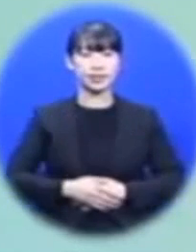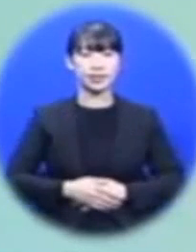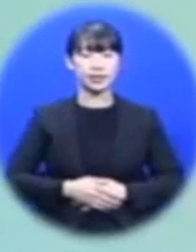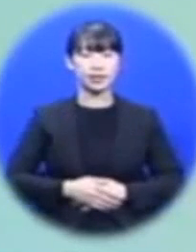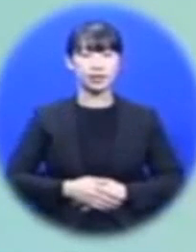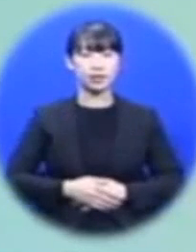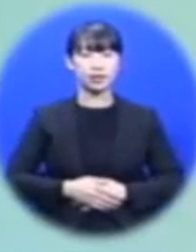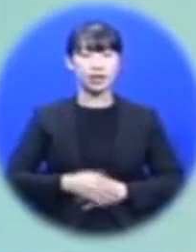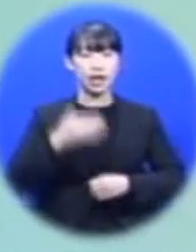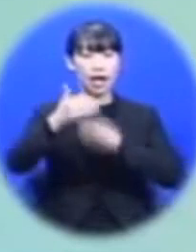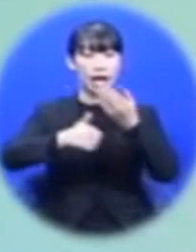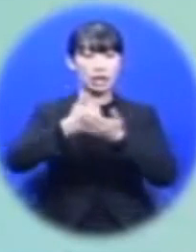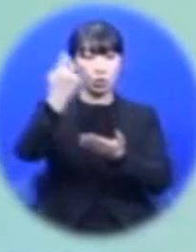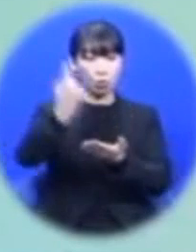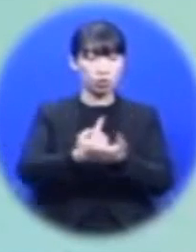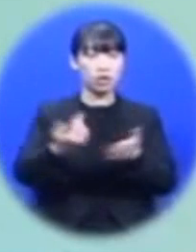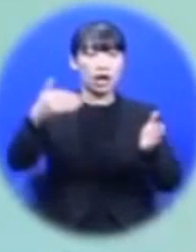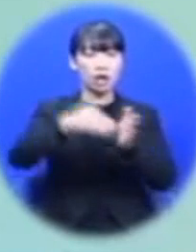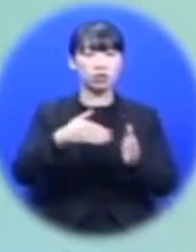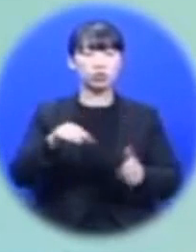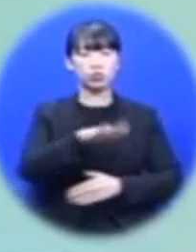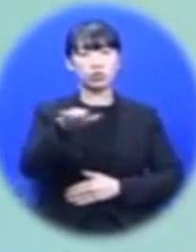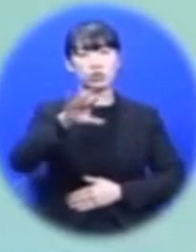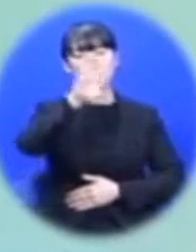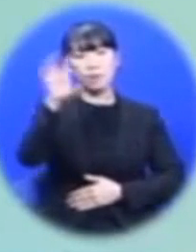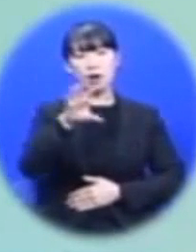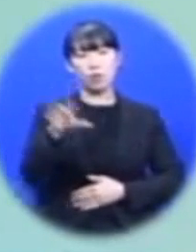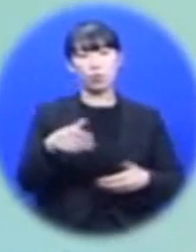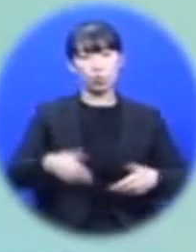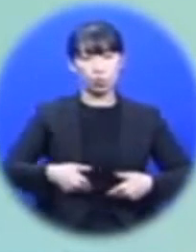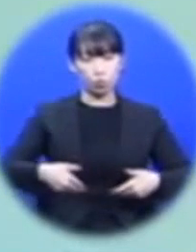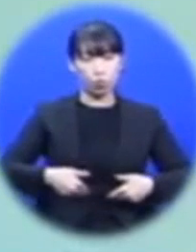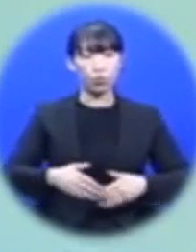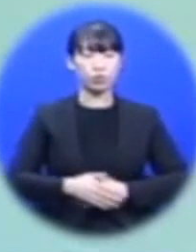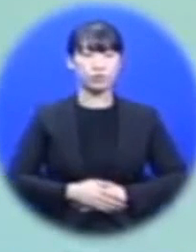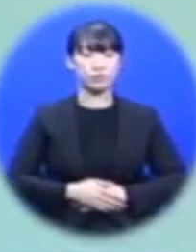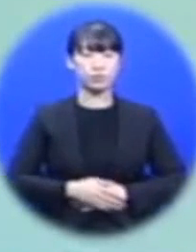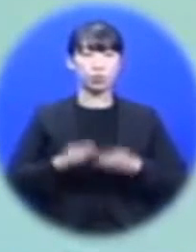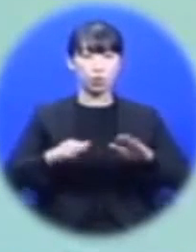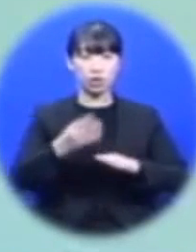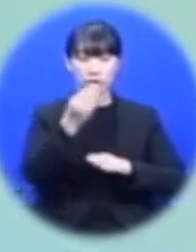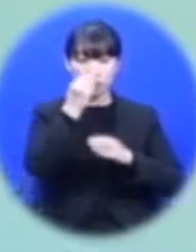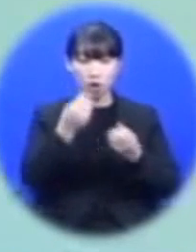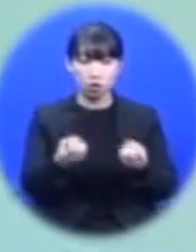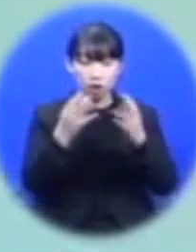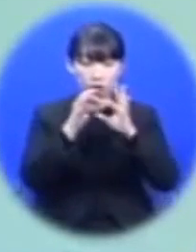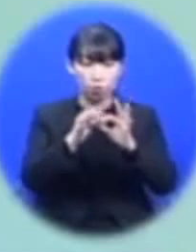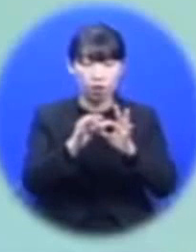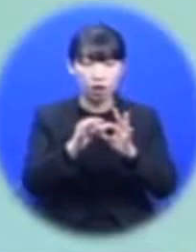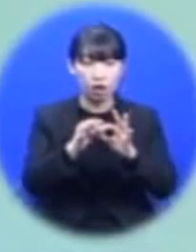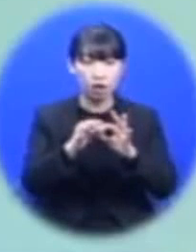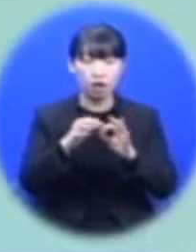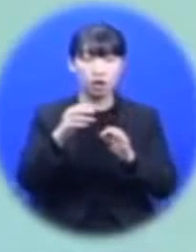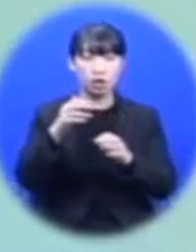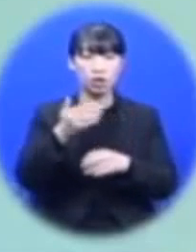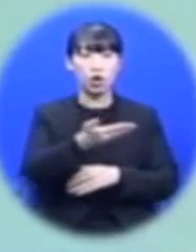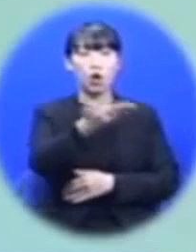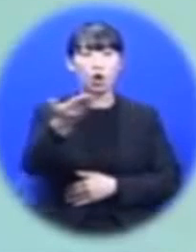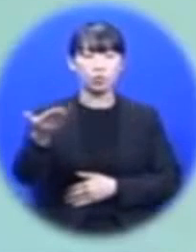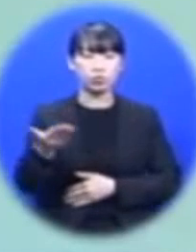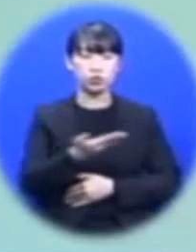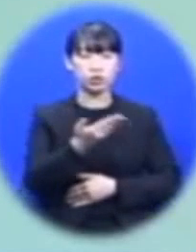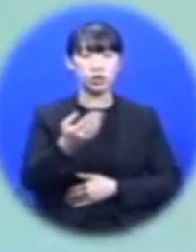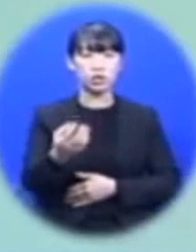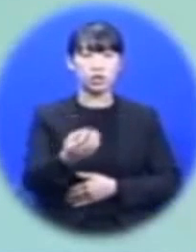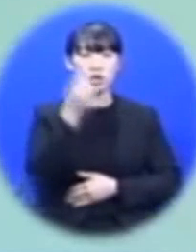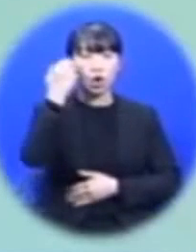은혜의 시간입니다 오늘이 시간 성찬을 통하여 주님과 여러분이 생명의 풍성함을 회복하는 시간이